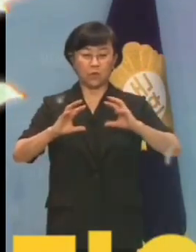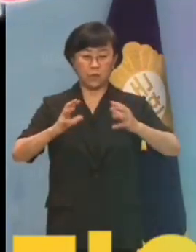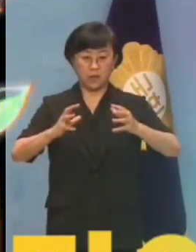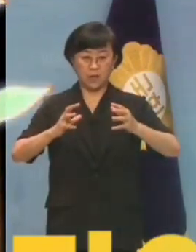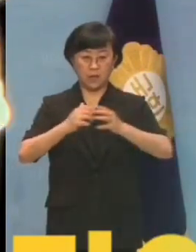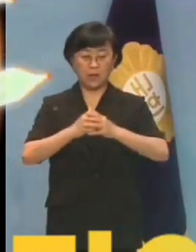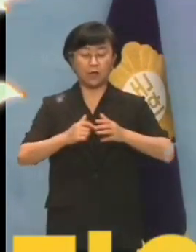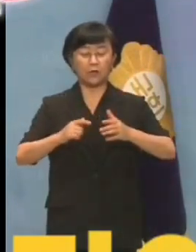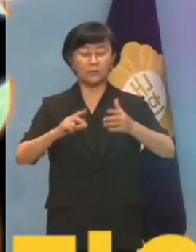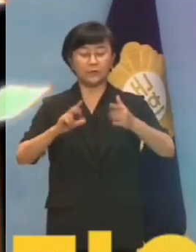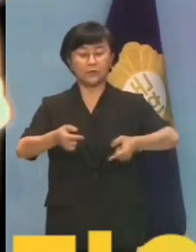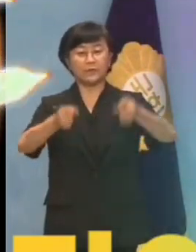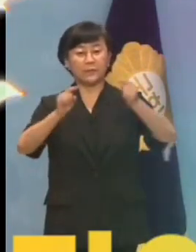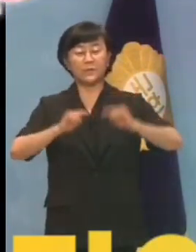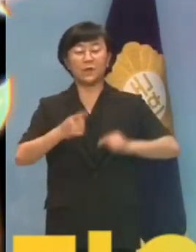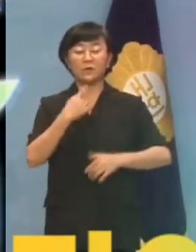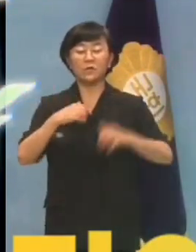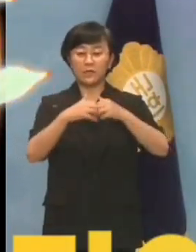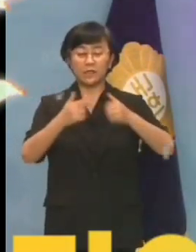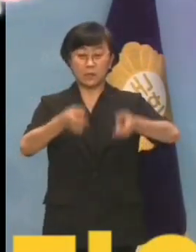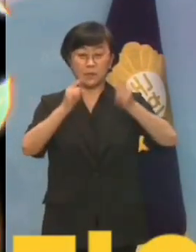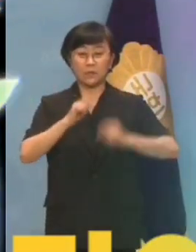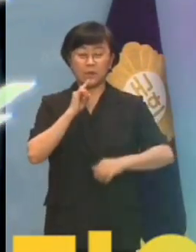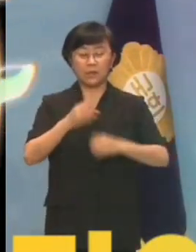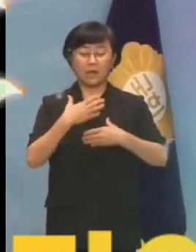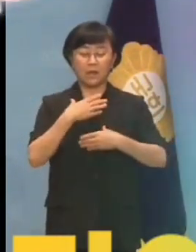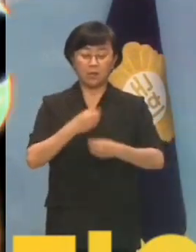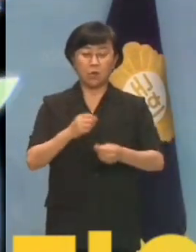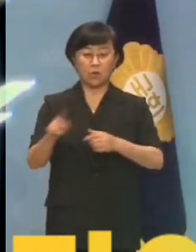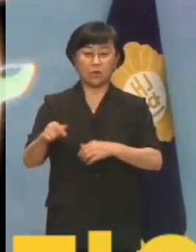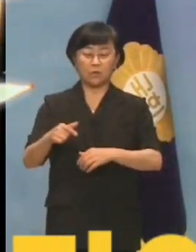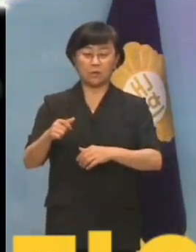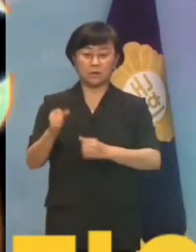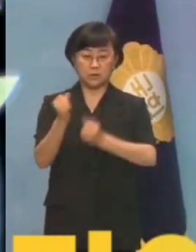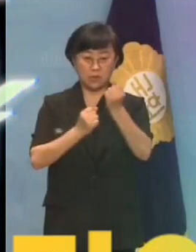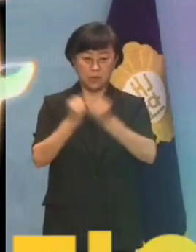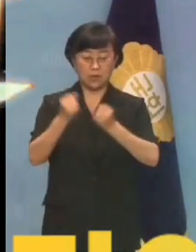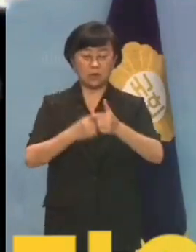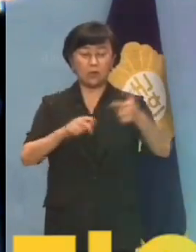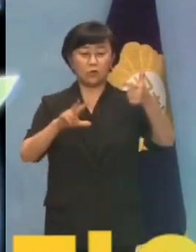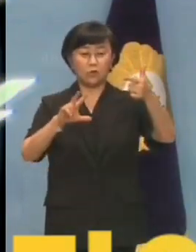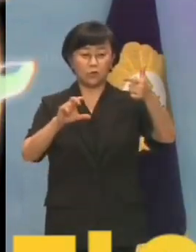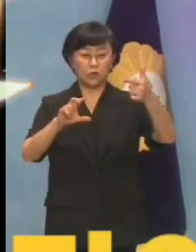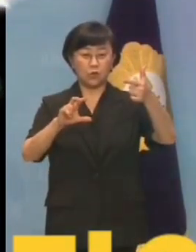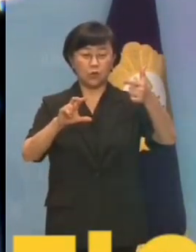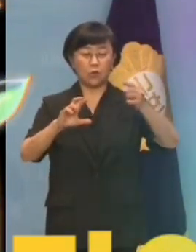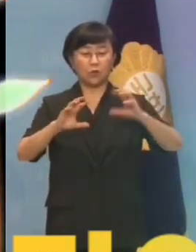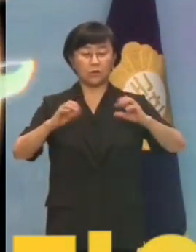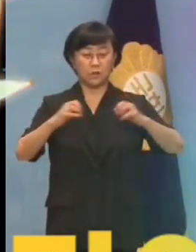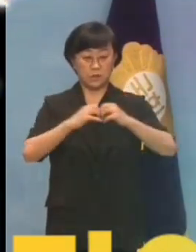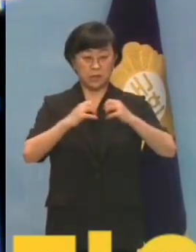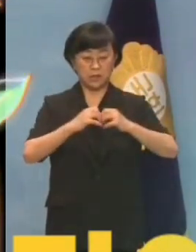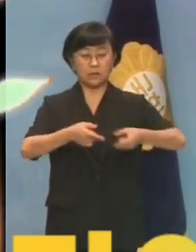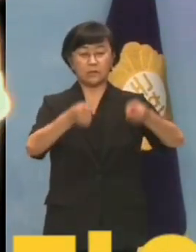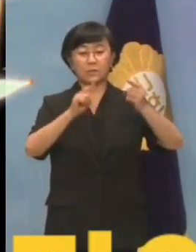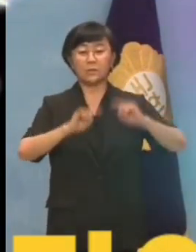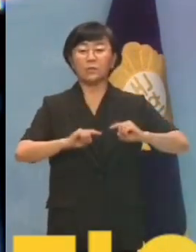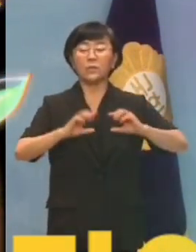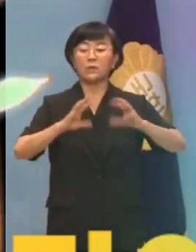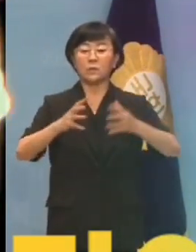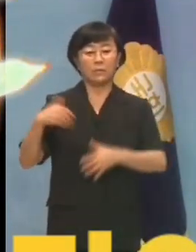망언을 내뱉었습니다. 안보를 강조하는 국민의힘 국회의원이 6.25 참전국도 제대로